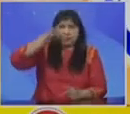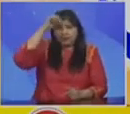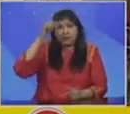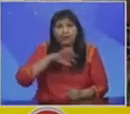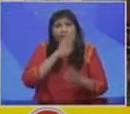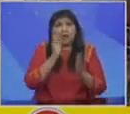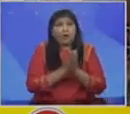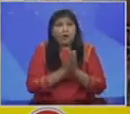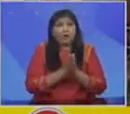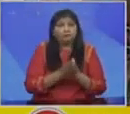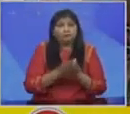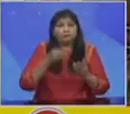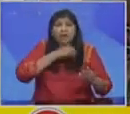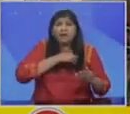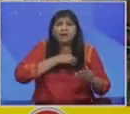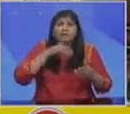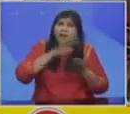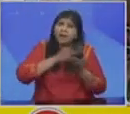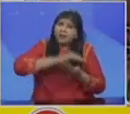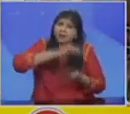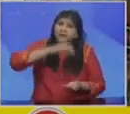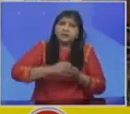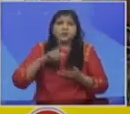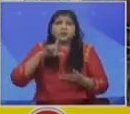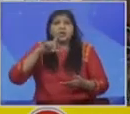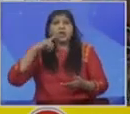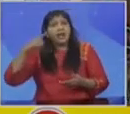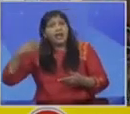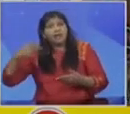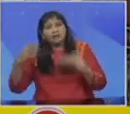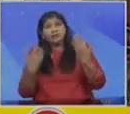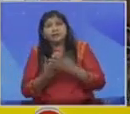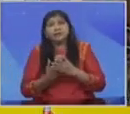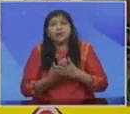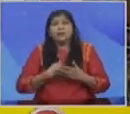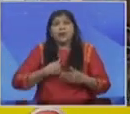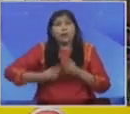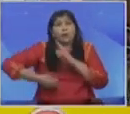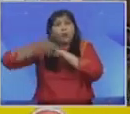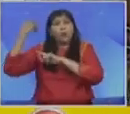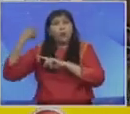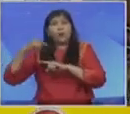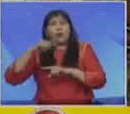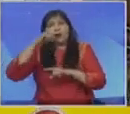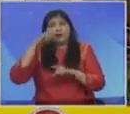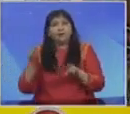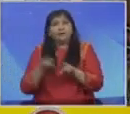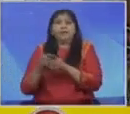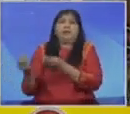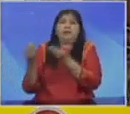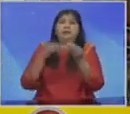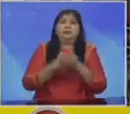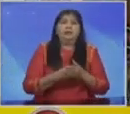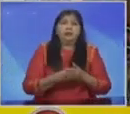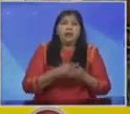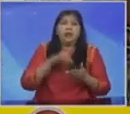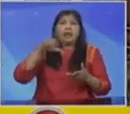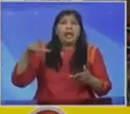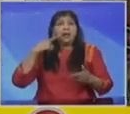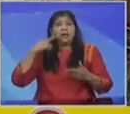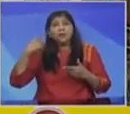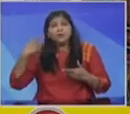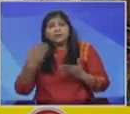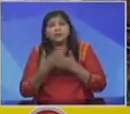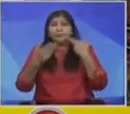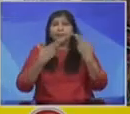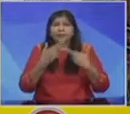की स्थली है जो हमारी संस्कृति और गौरव का प्रतीक है। भाषा के बारे में बात करते हुए मैं